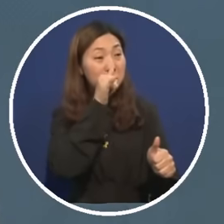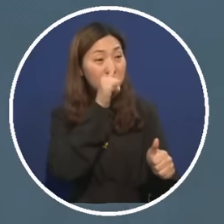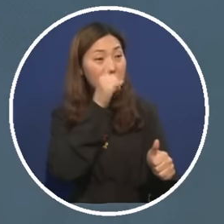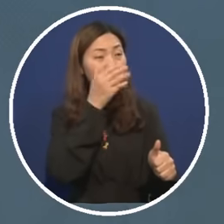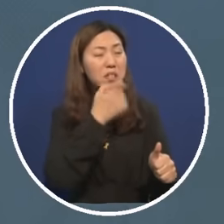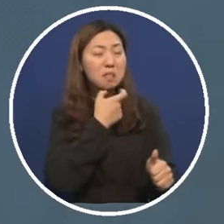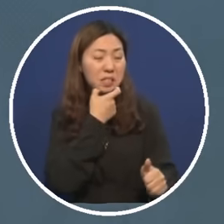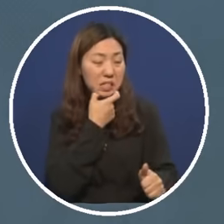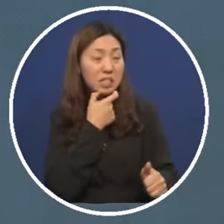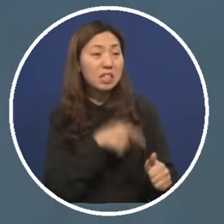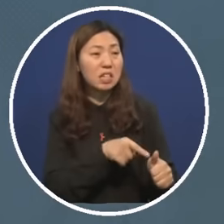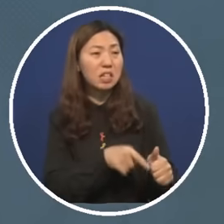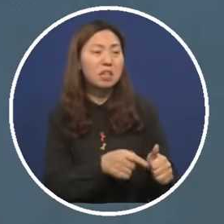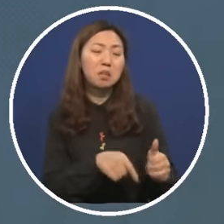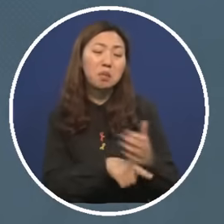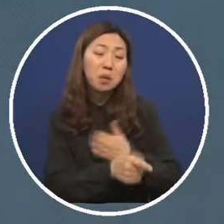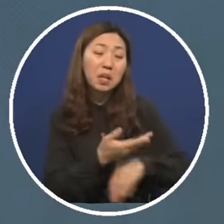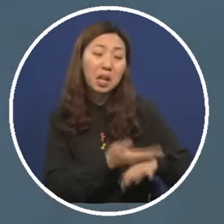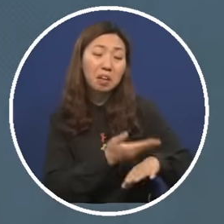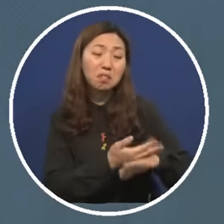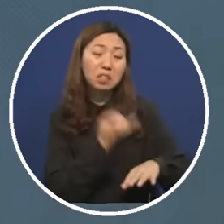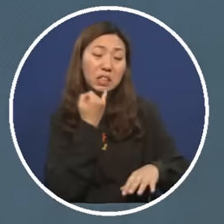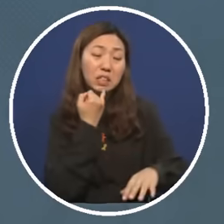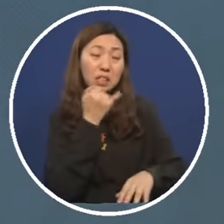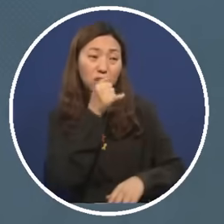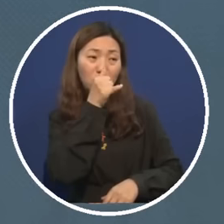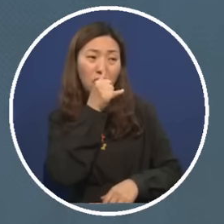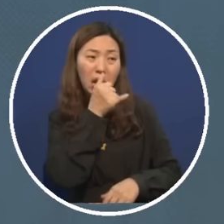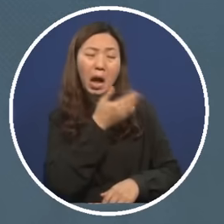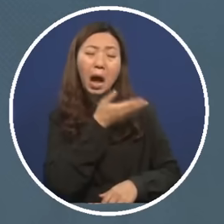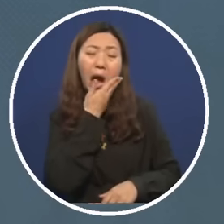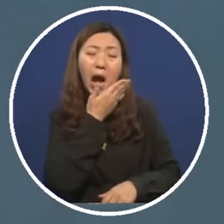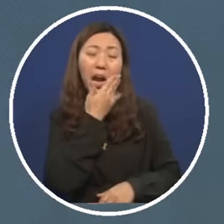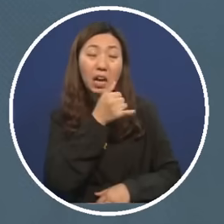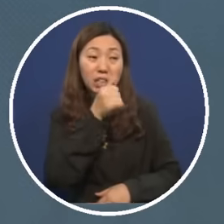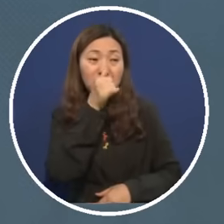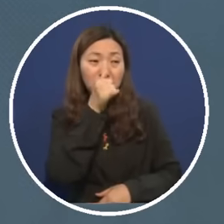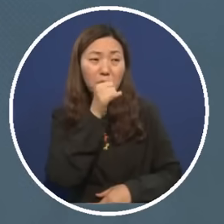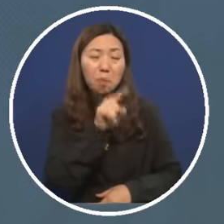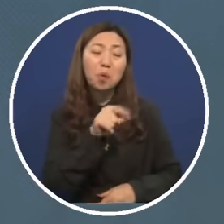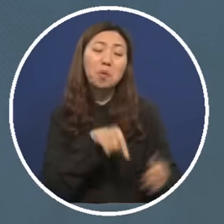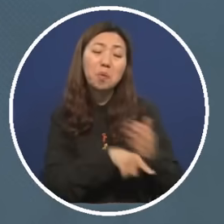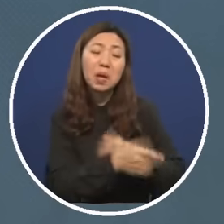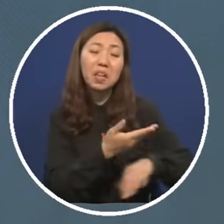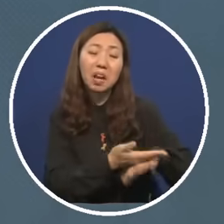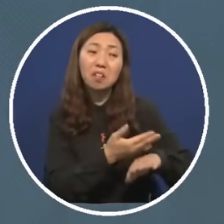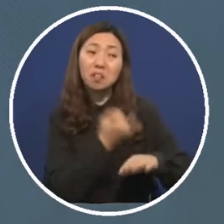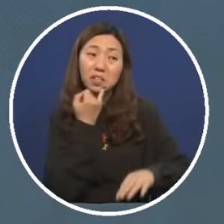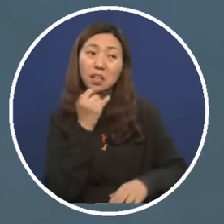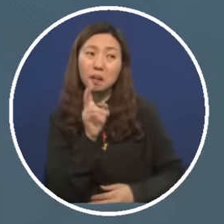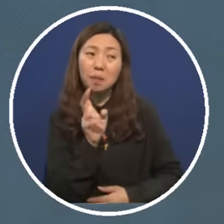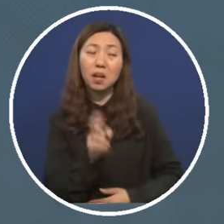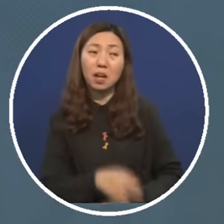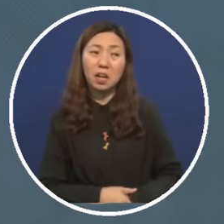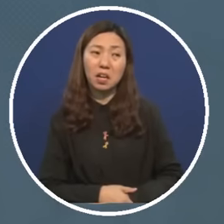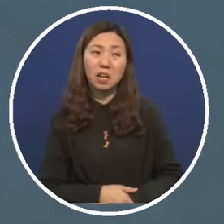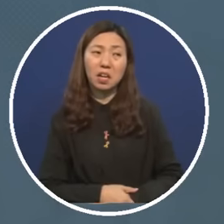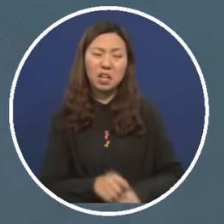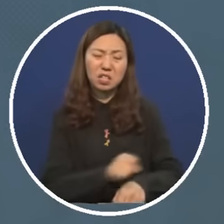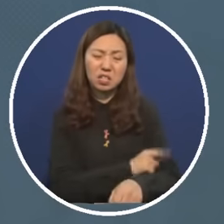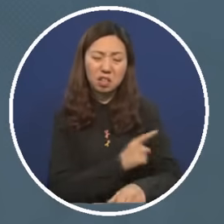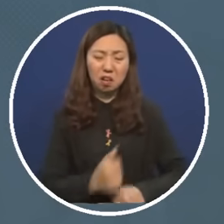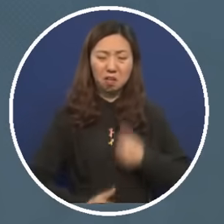다른 데도 괜찮은 게 있는 것 같네요. 미련이 남는 거 보면 뭐 딴 건 괜찮은 것 같네요. 성질